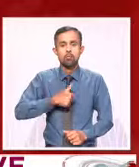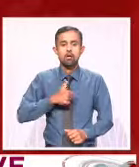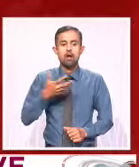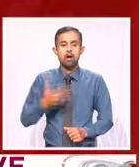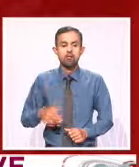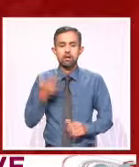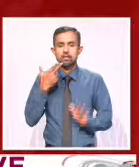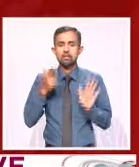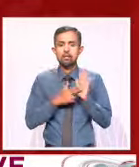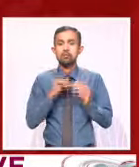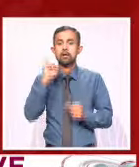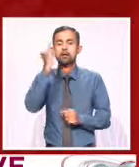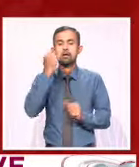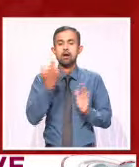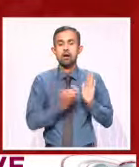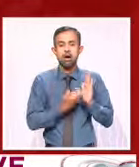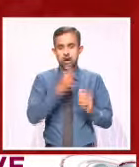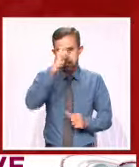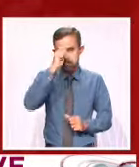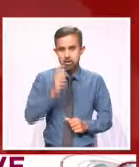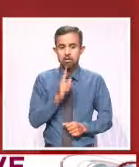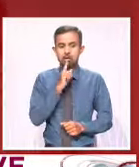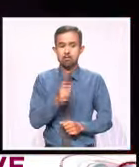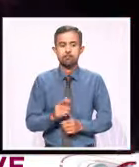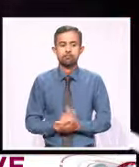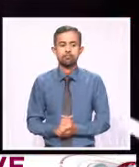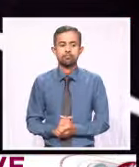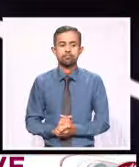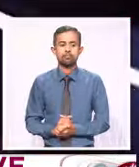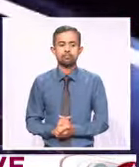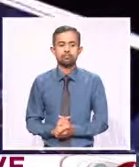බව තැපැල්පති RP සත්කුමාර මහතා සඳහන් කළා.